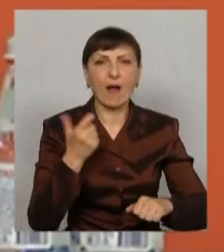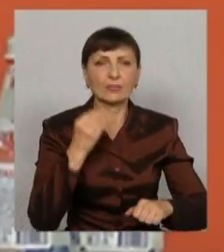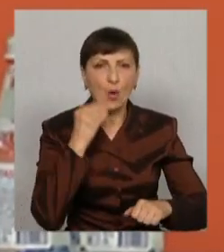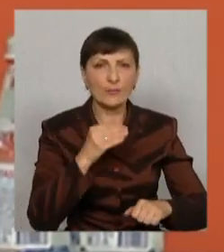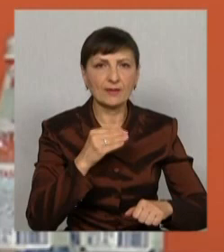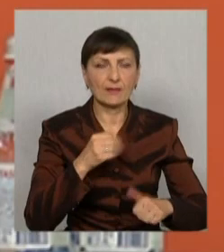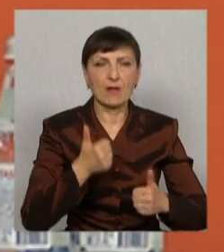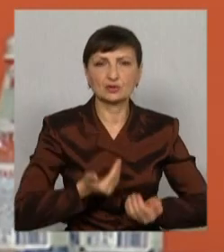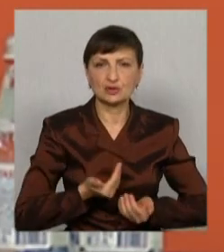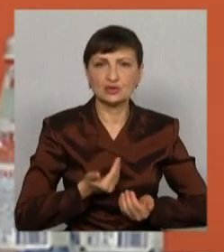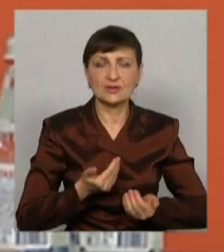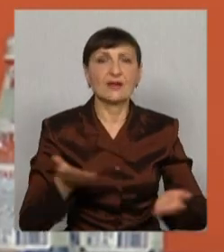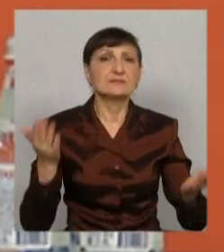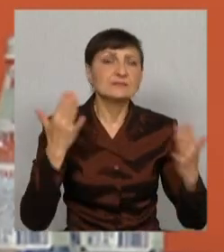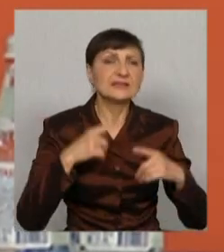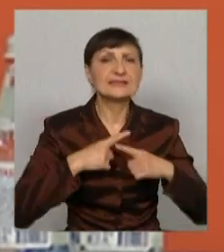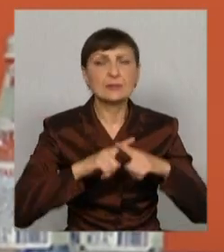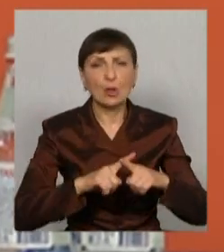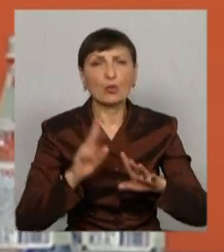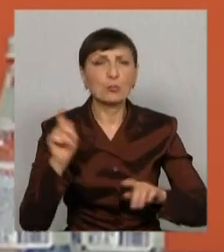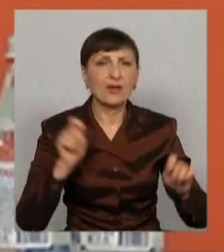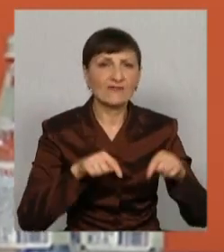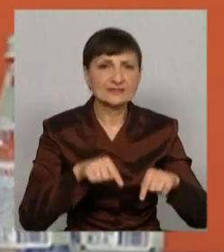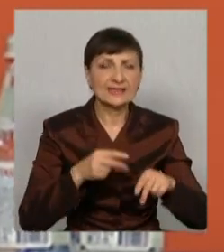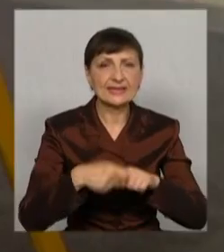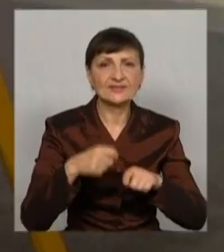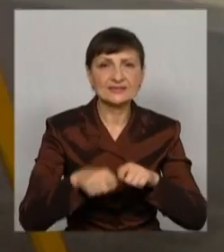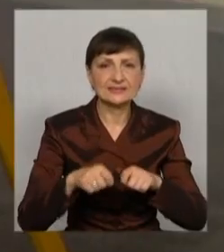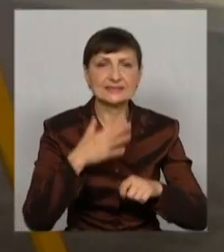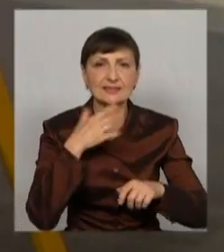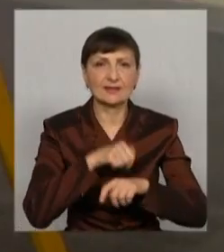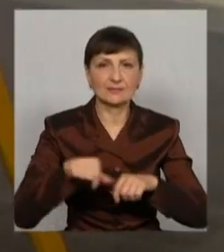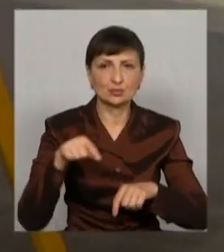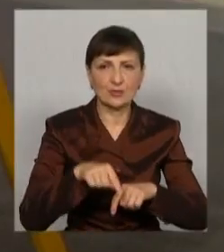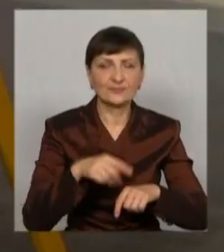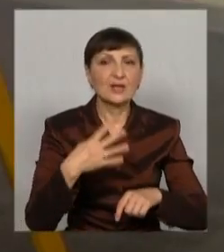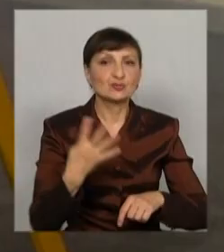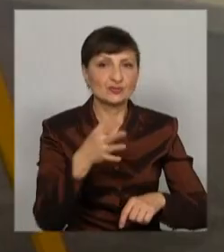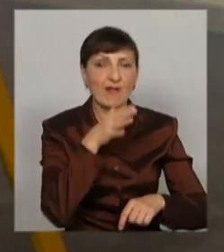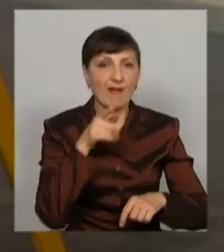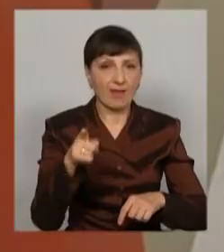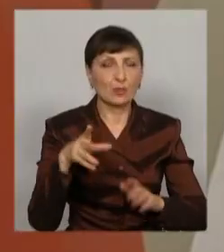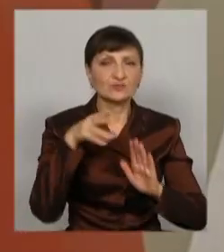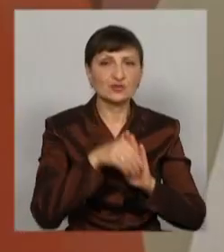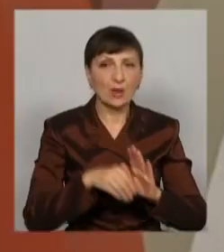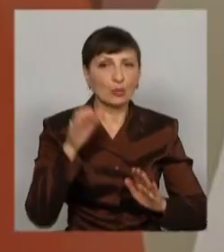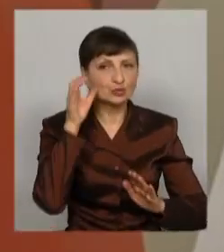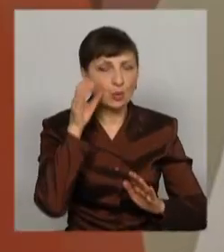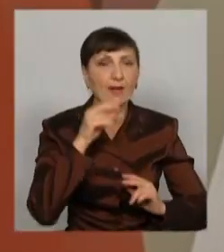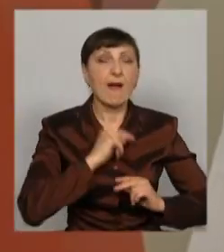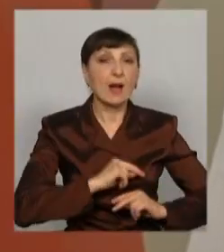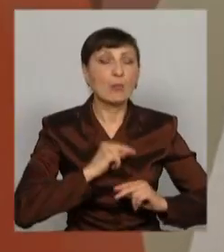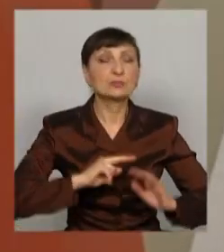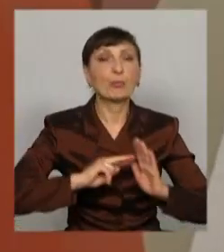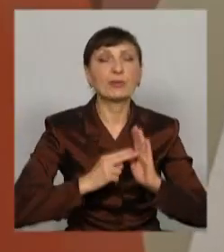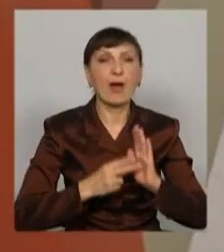качеством жизни, притягивающим таланты, технологии и инвестиции со всего мира. 44-летний Богдан Джепко в числе экспертов, работающих над